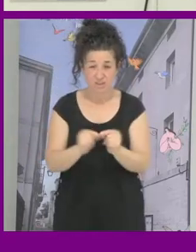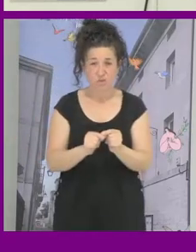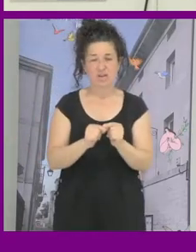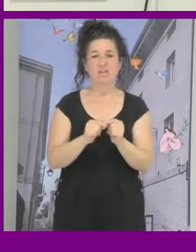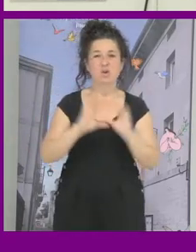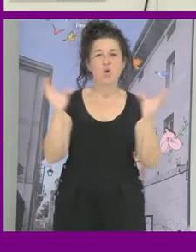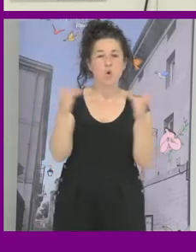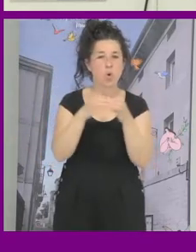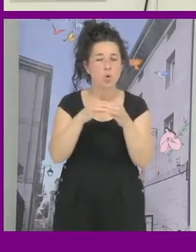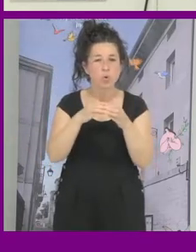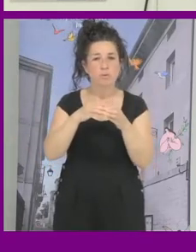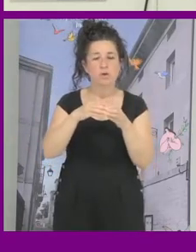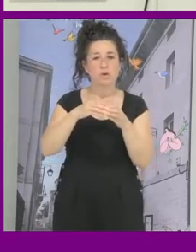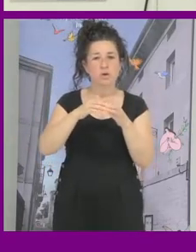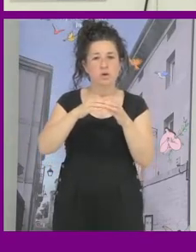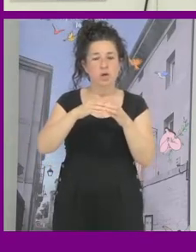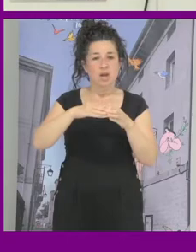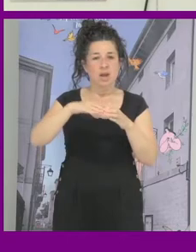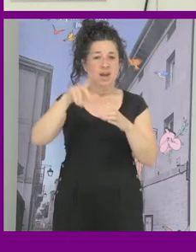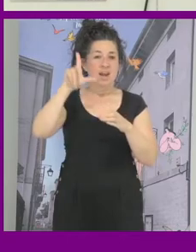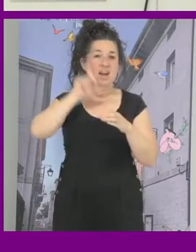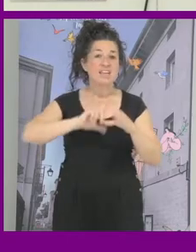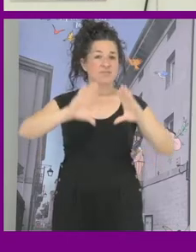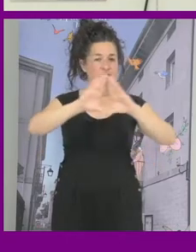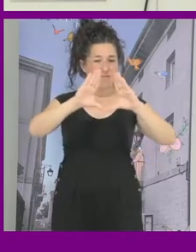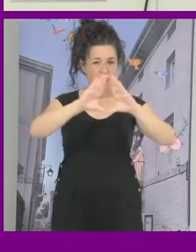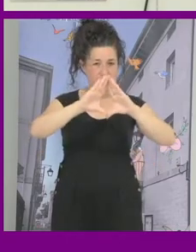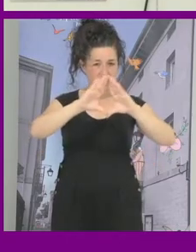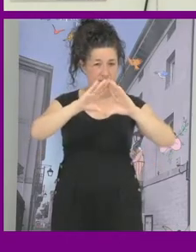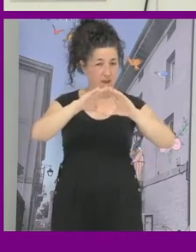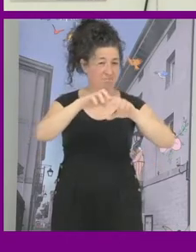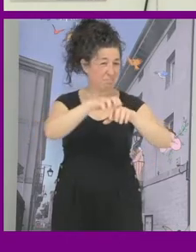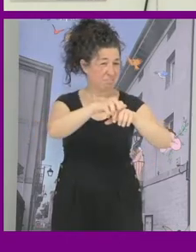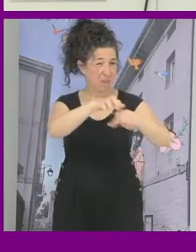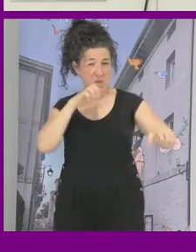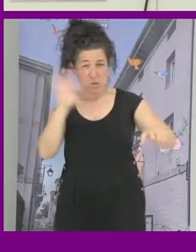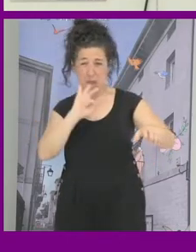lesbofeminista gehien-gehienek edo ia guztiek bere garaian ezkontzaren instituzioa